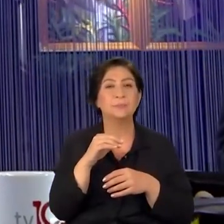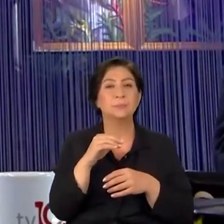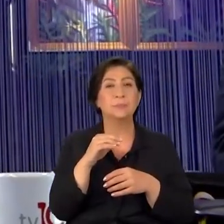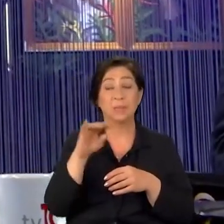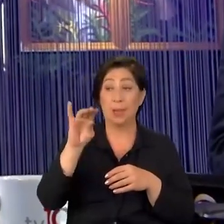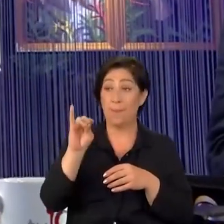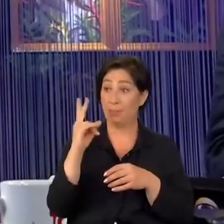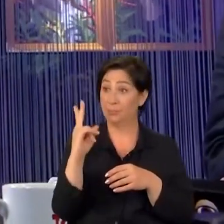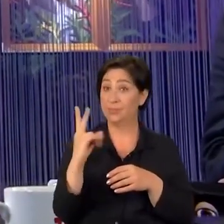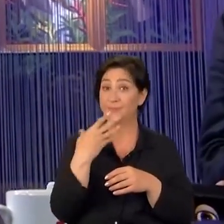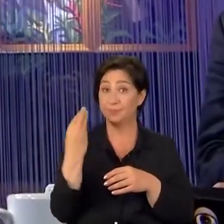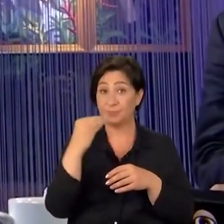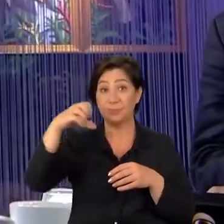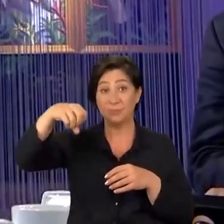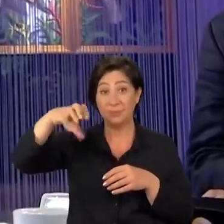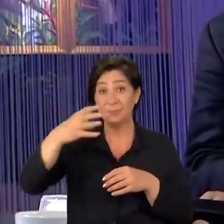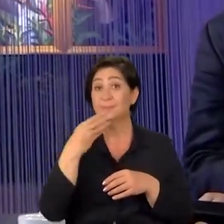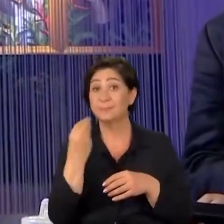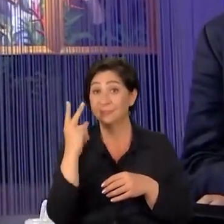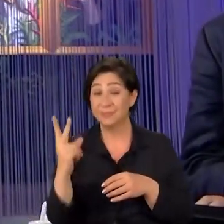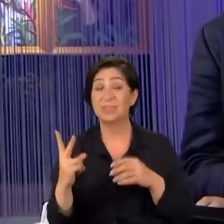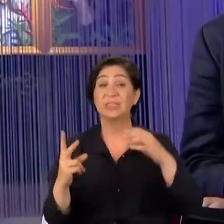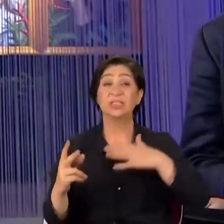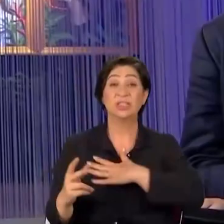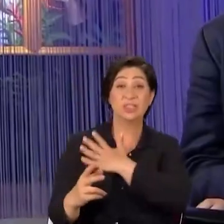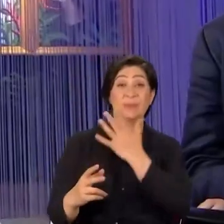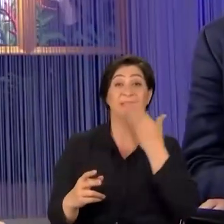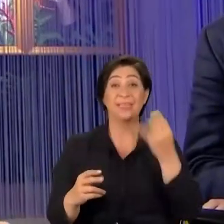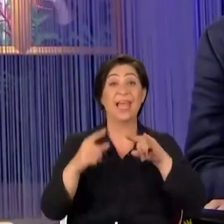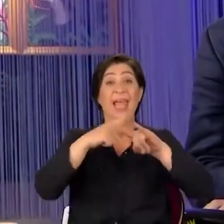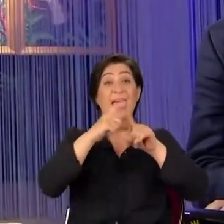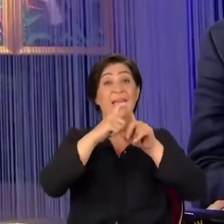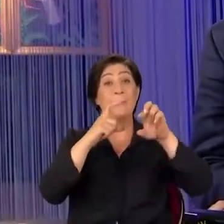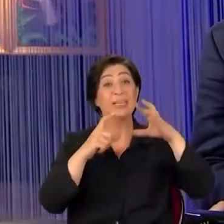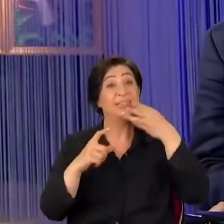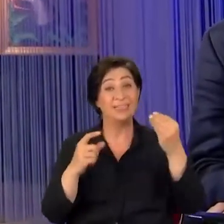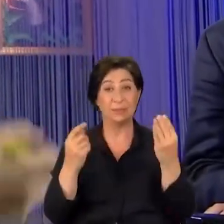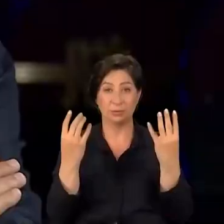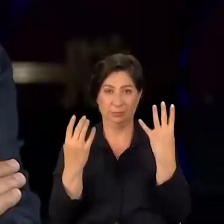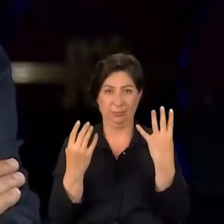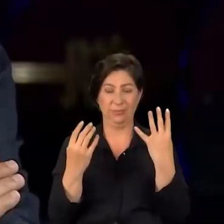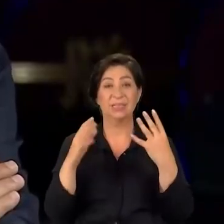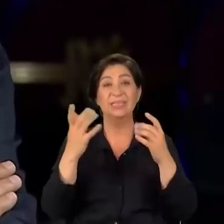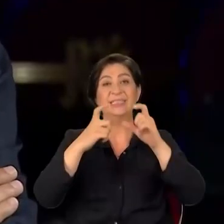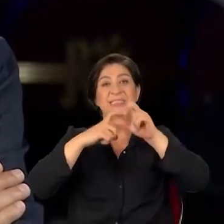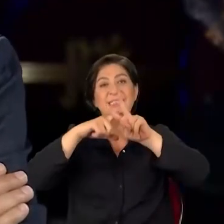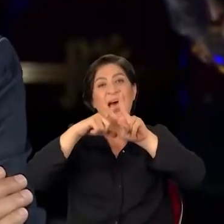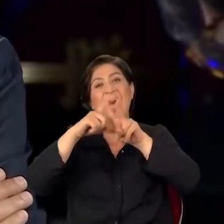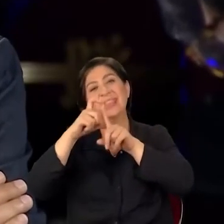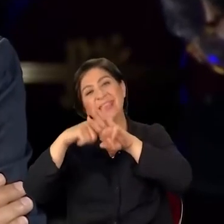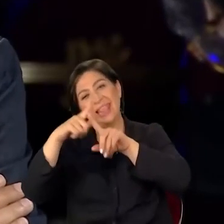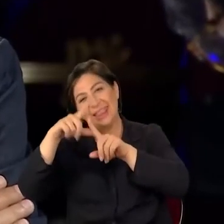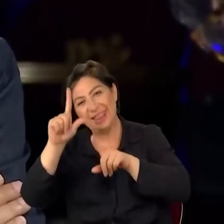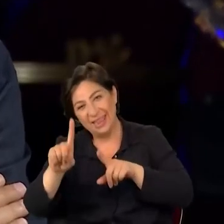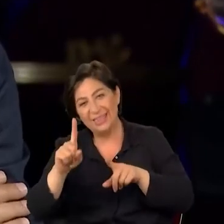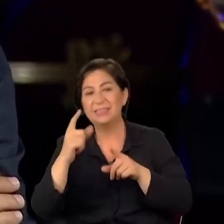MHP'li gençlik, AK Partili gençlik ve CHP'li gençlik ve HDP'li gençlik. Şimdi ve saadetli gençlik diyelim. Bilmiyorum